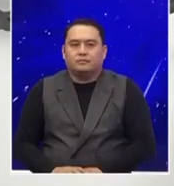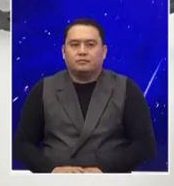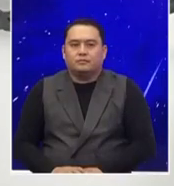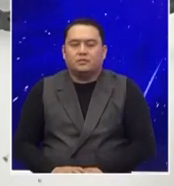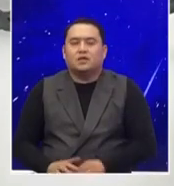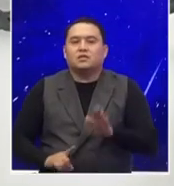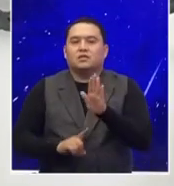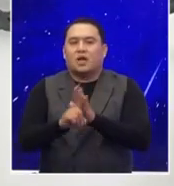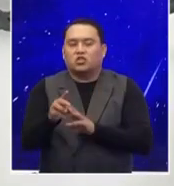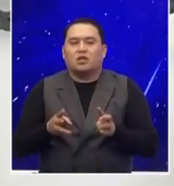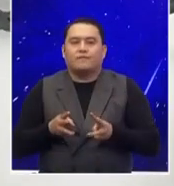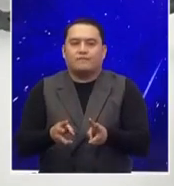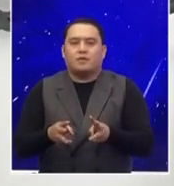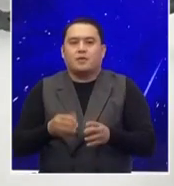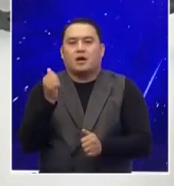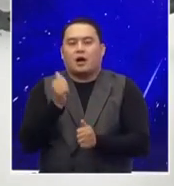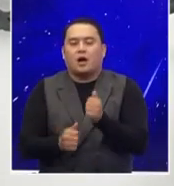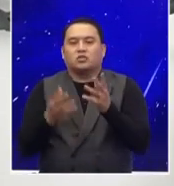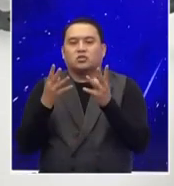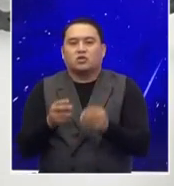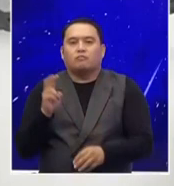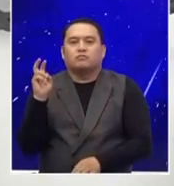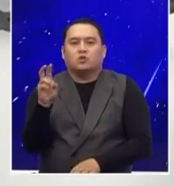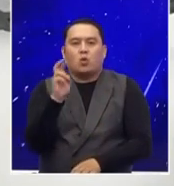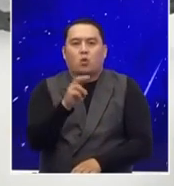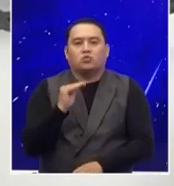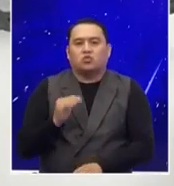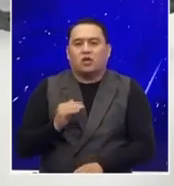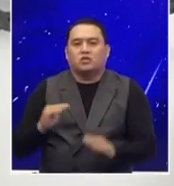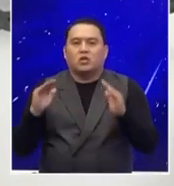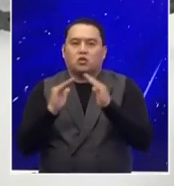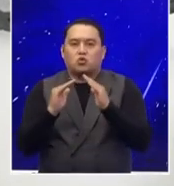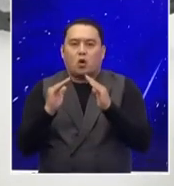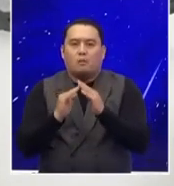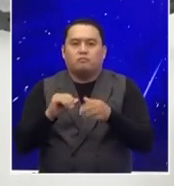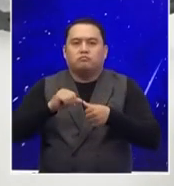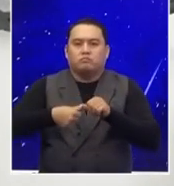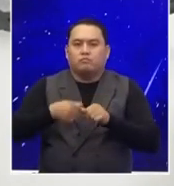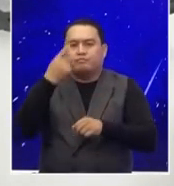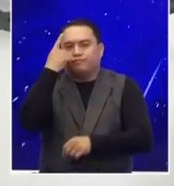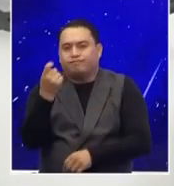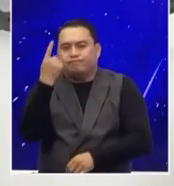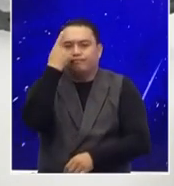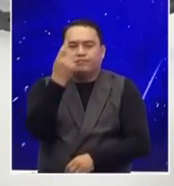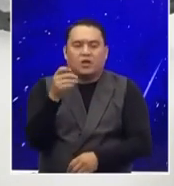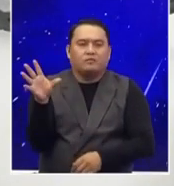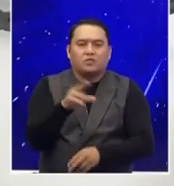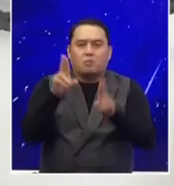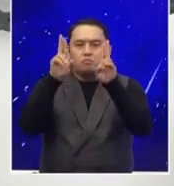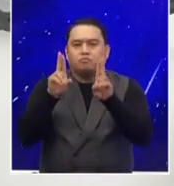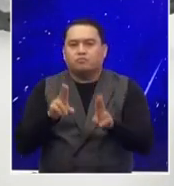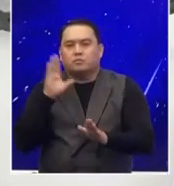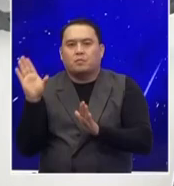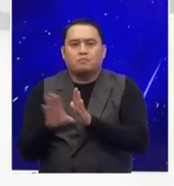С начала отопительного сезона мы ежедневно обходим частные дома наших граждан. Мы не перестаем повторять им, чтобы соблюдали все правила